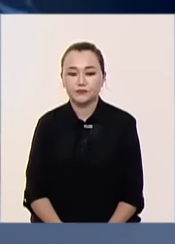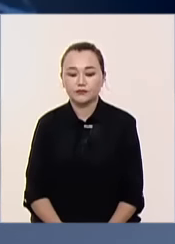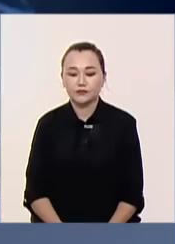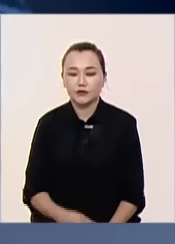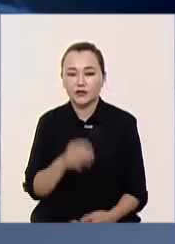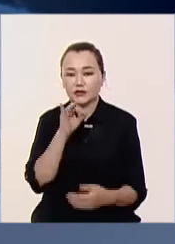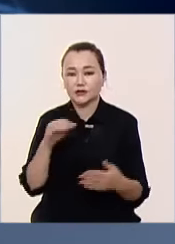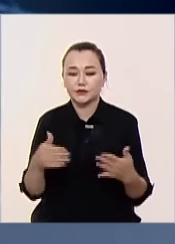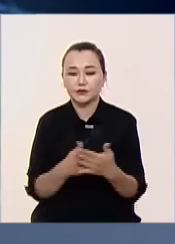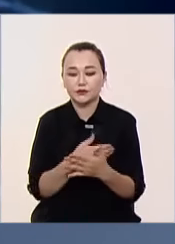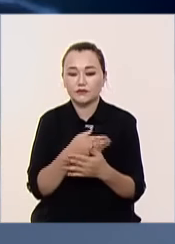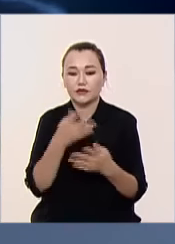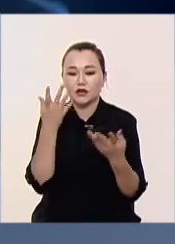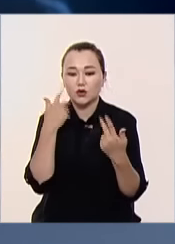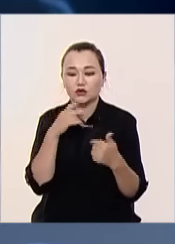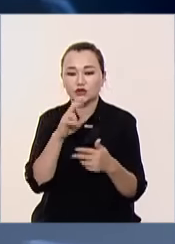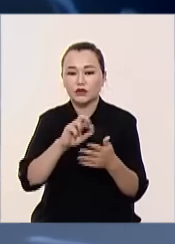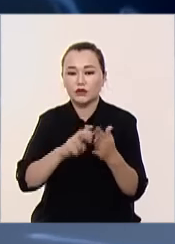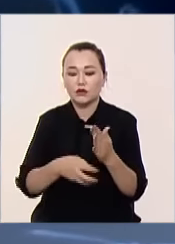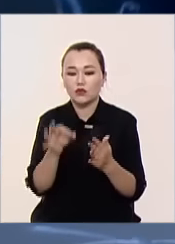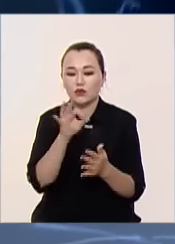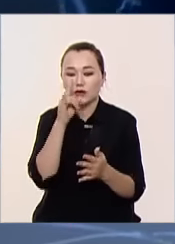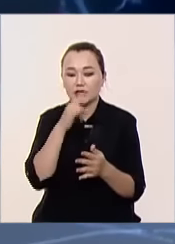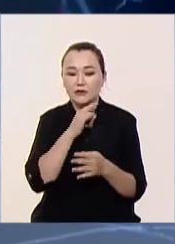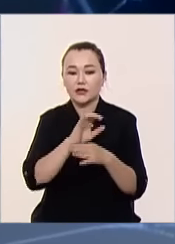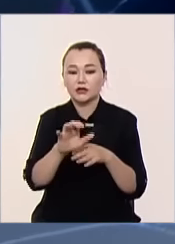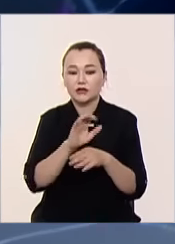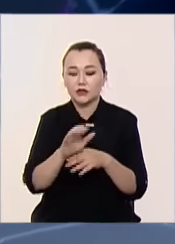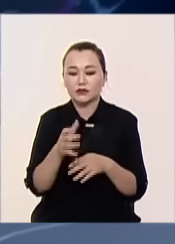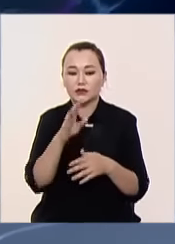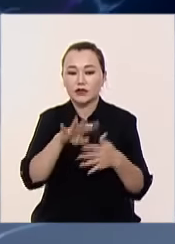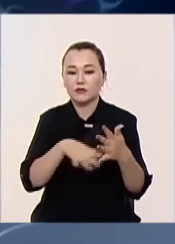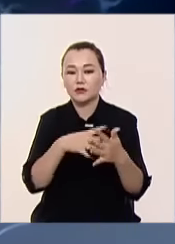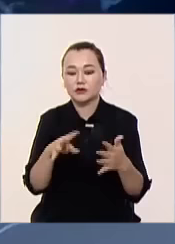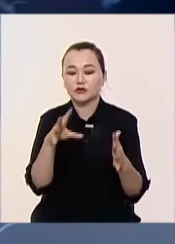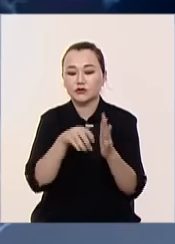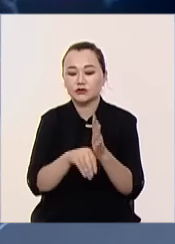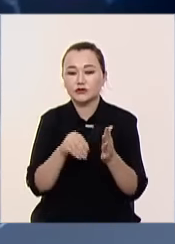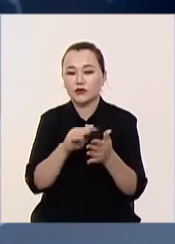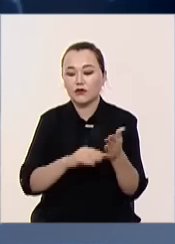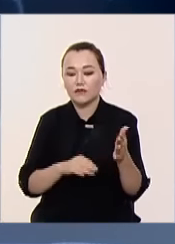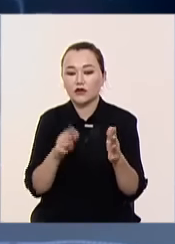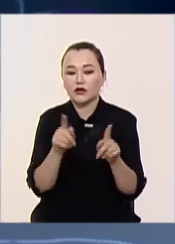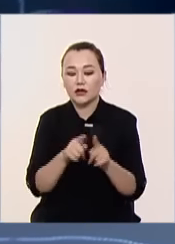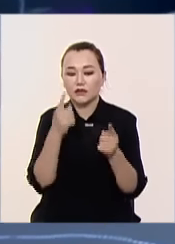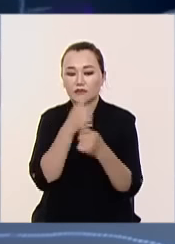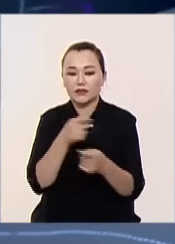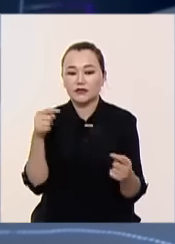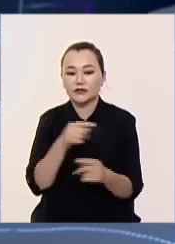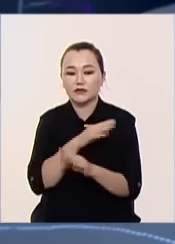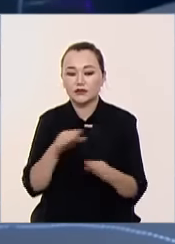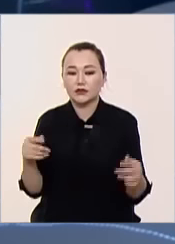И снова аналоги на роскошь. Казахстанцы пересылают друг другу таблицу со ставками на сборы. Такая информация не